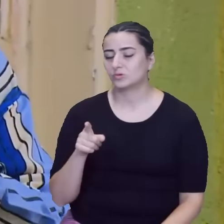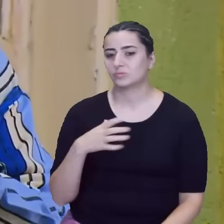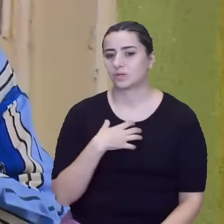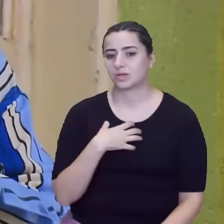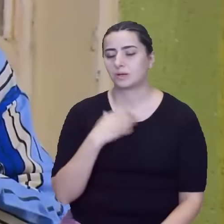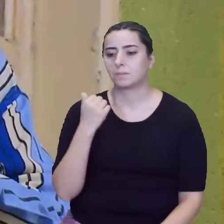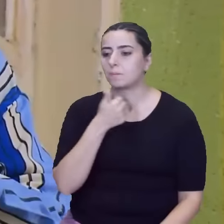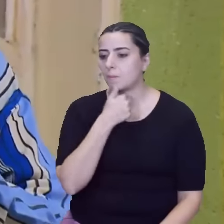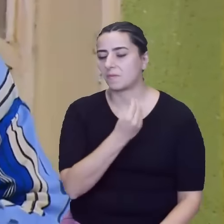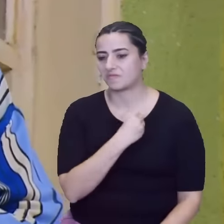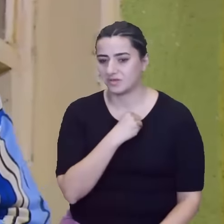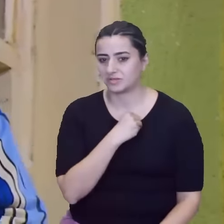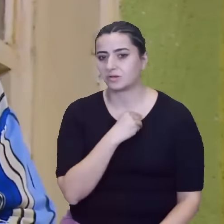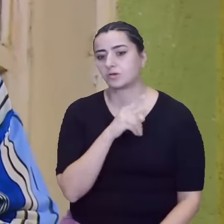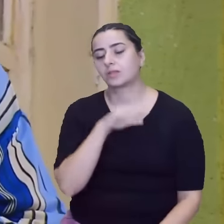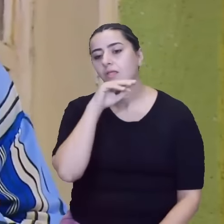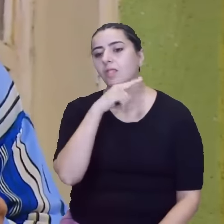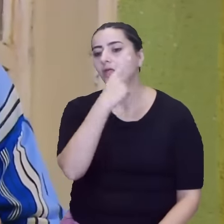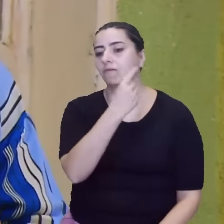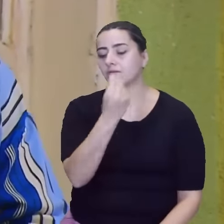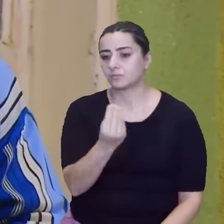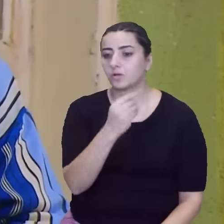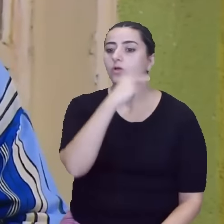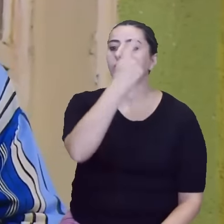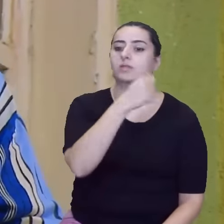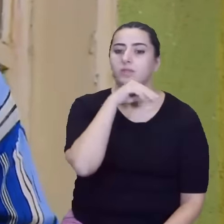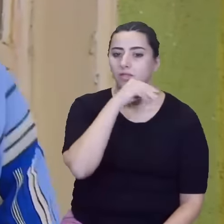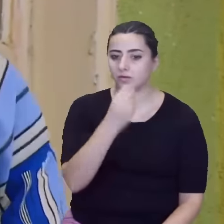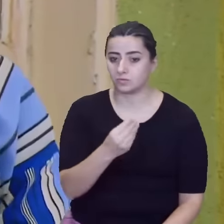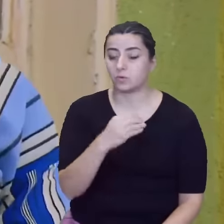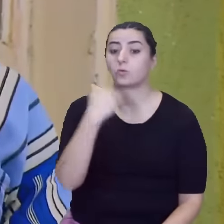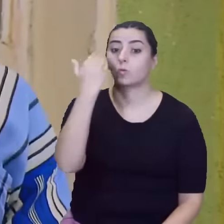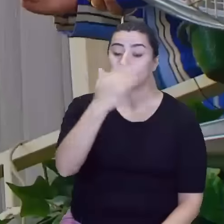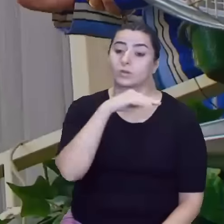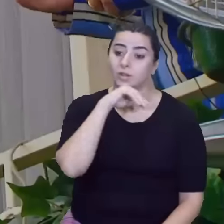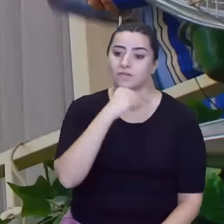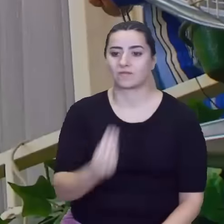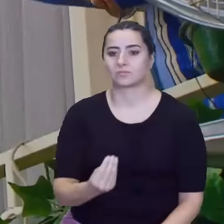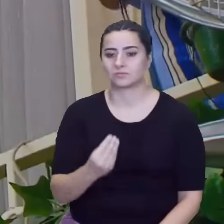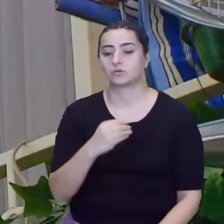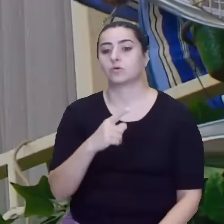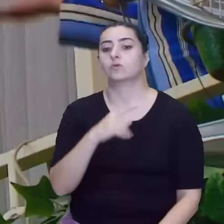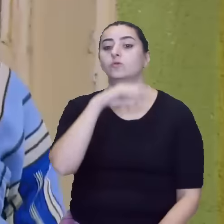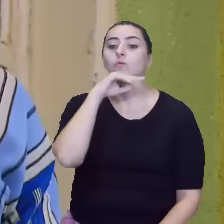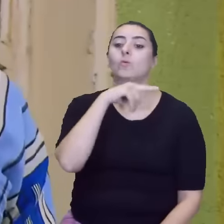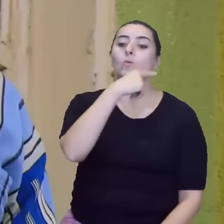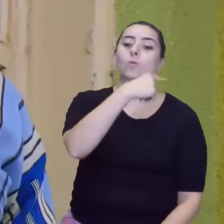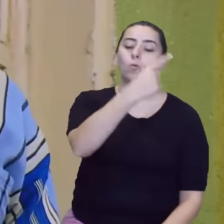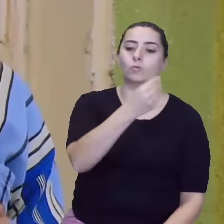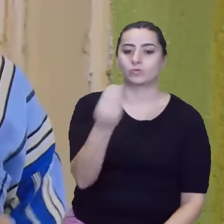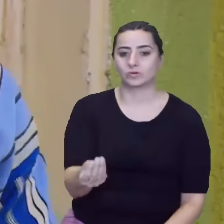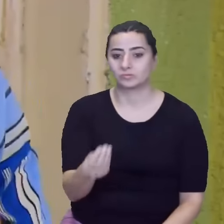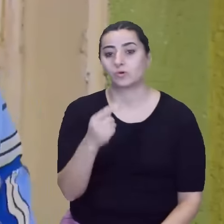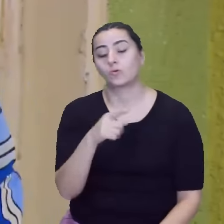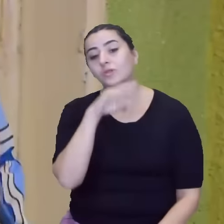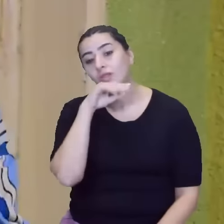Bana babam verdi. Ona da onun dedesi vermiş. Ona onun dedesi vermiş. Onun da onun dedesi vermiş. Onun dedesi de onun dedesi